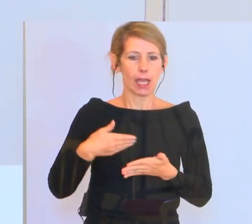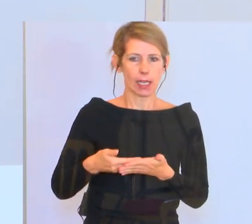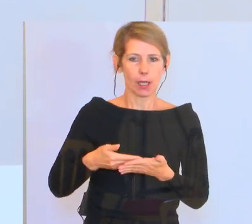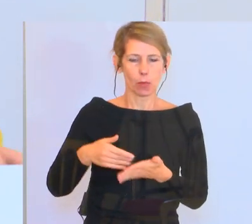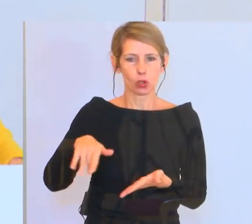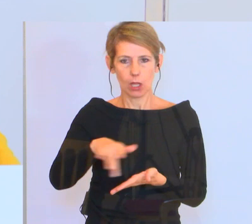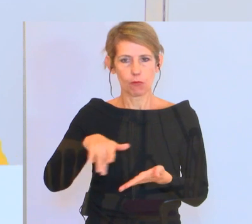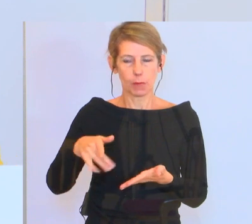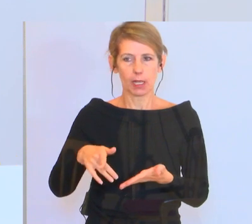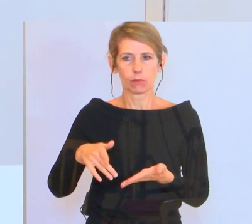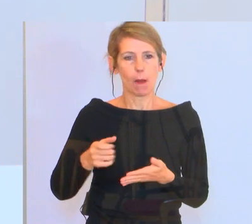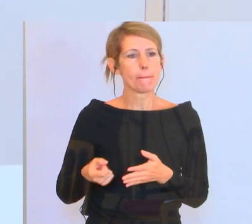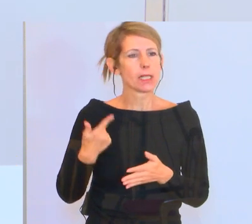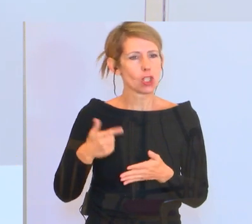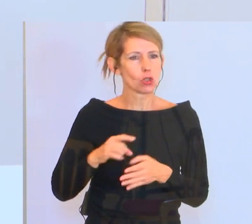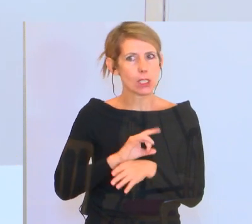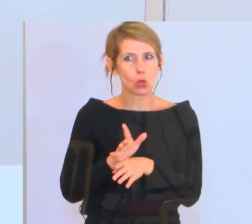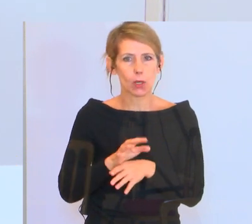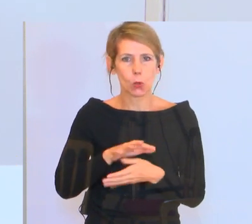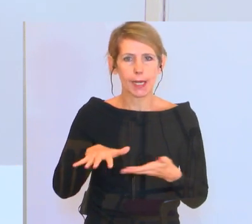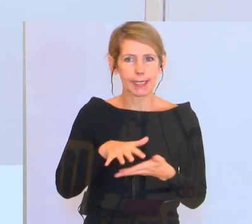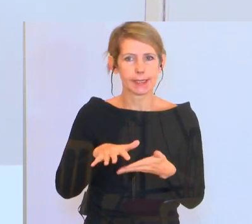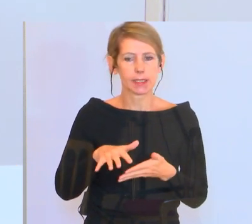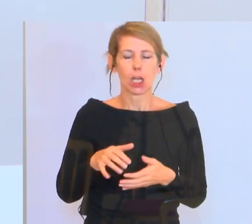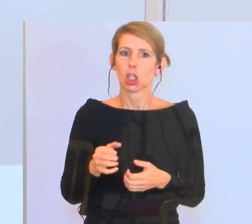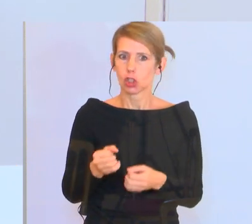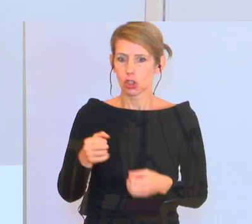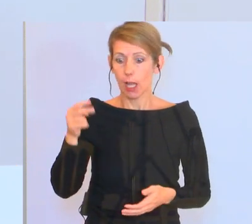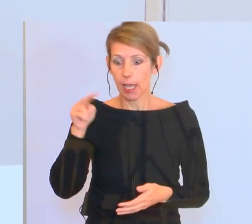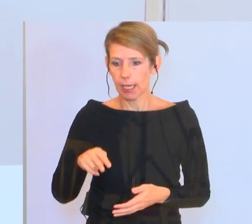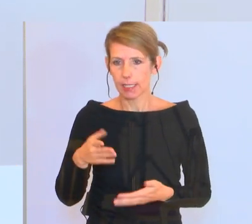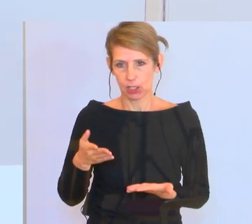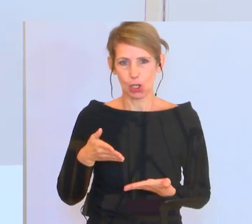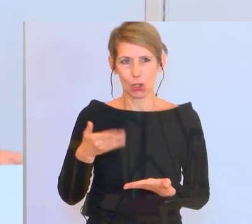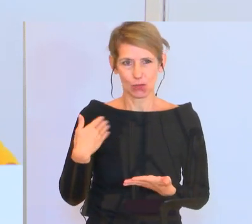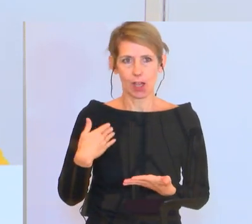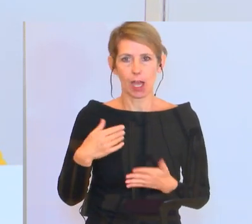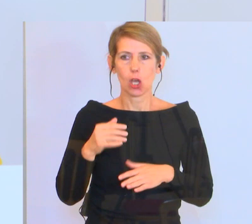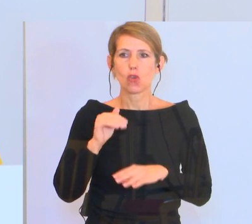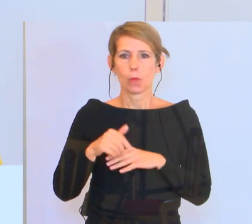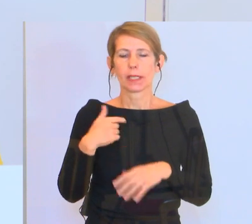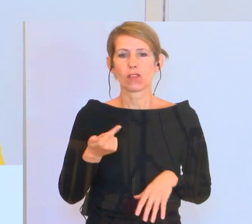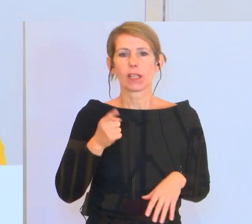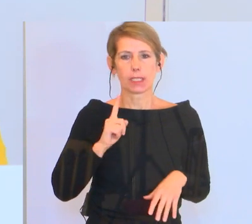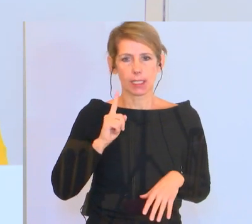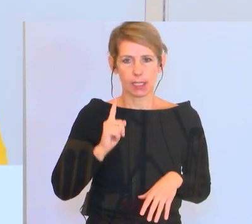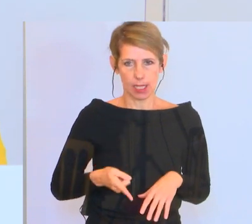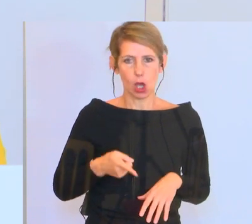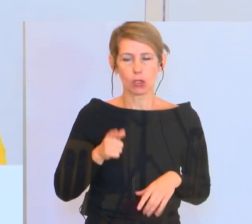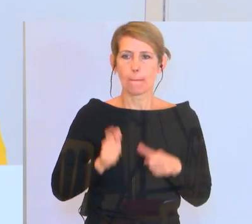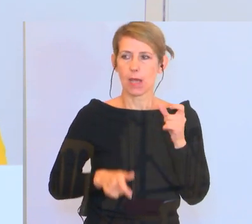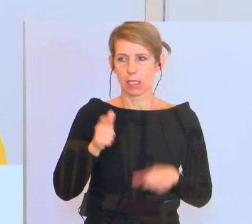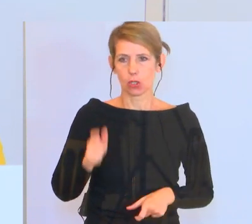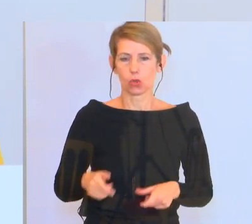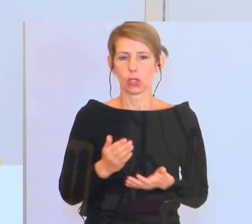wird, gerade in der Corona-Krise stark nachgefragt wird. Wir liegen im Moment bei über 20.000